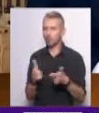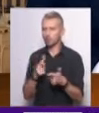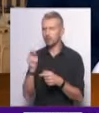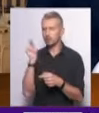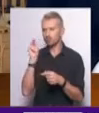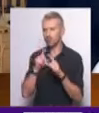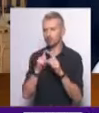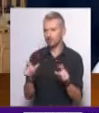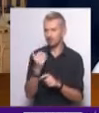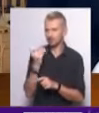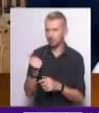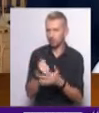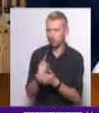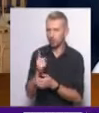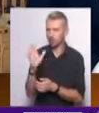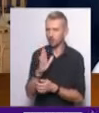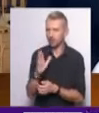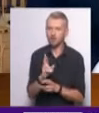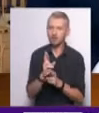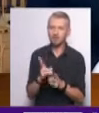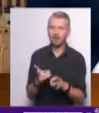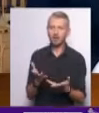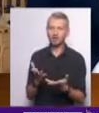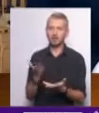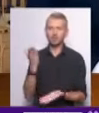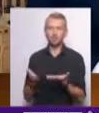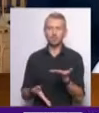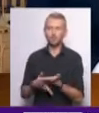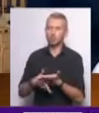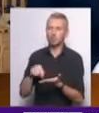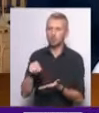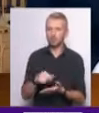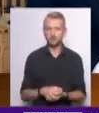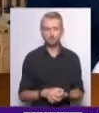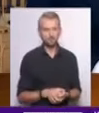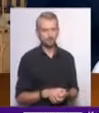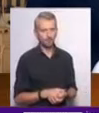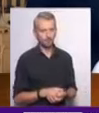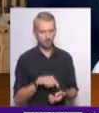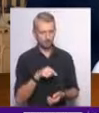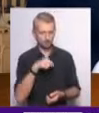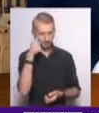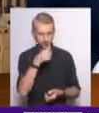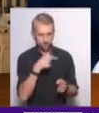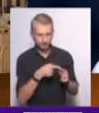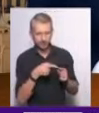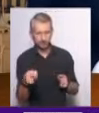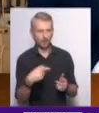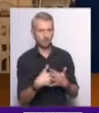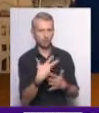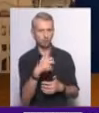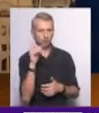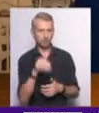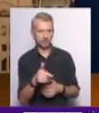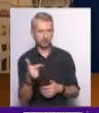навчальні заклади до 1 вересня? Яким чином, можливо, допомагали їм? Впродовж цього року близько 300 тисяч з